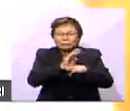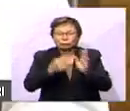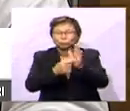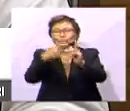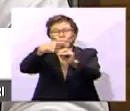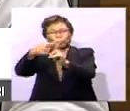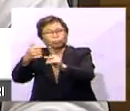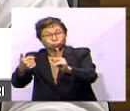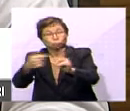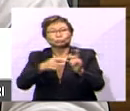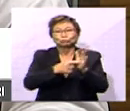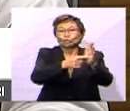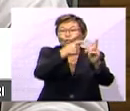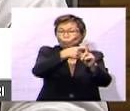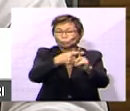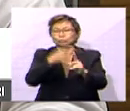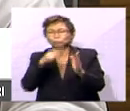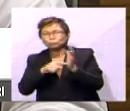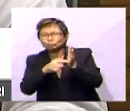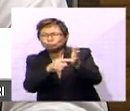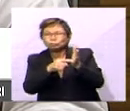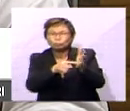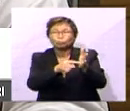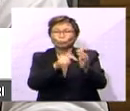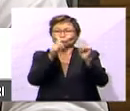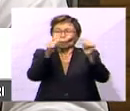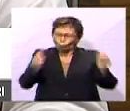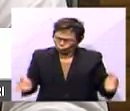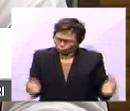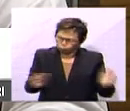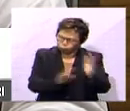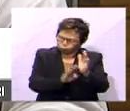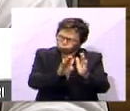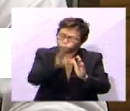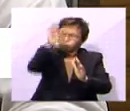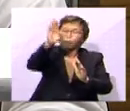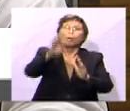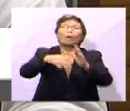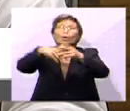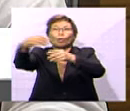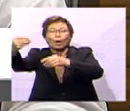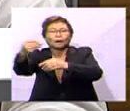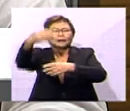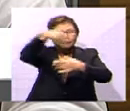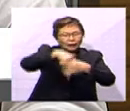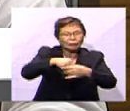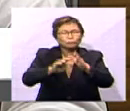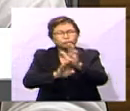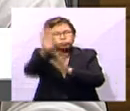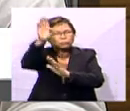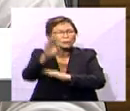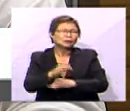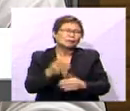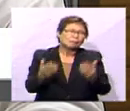positif. Jadi berdasarkan kepada petunjuk-petunjuk yang merangsangkan daripada sektor luaran dan juga sektor dalaman, jadi kita